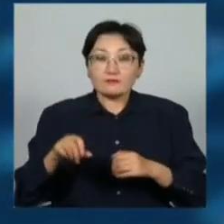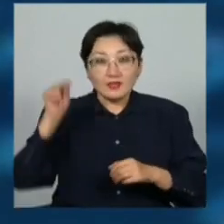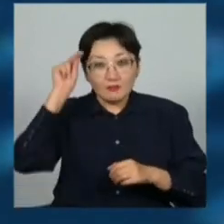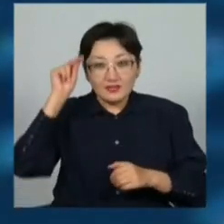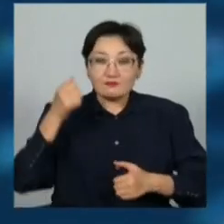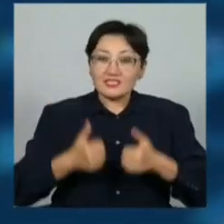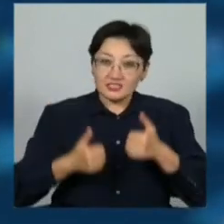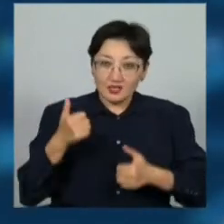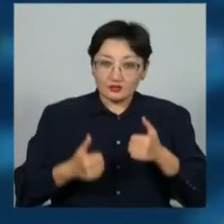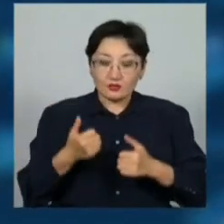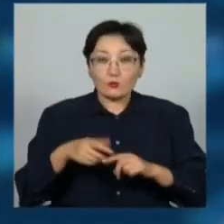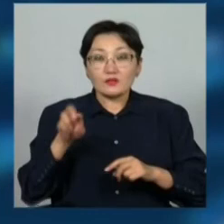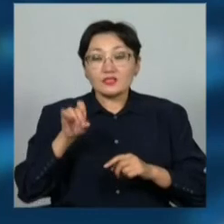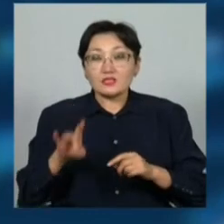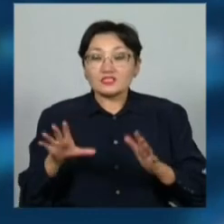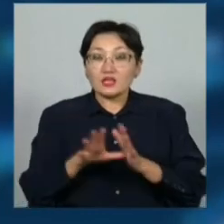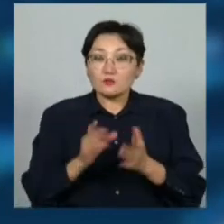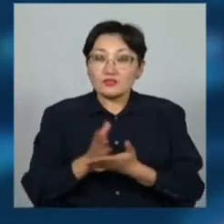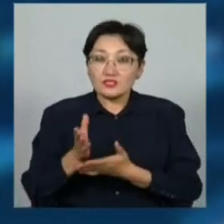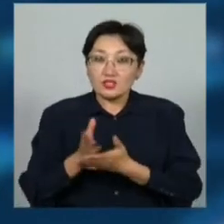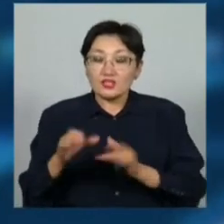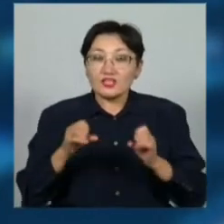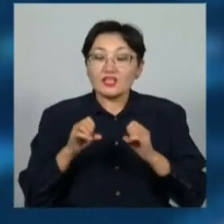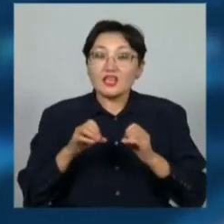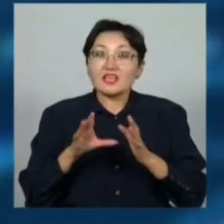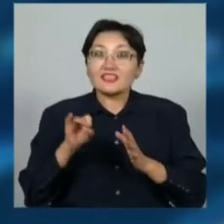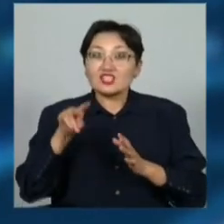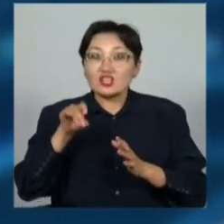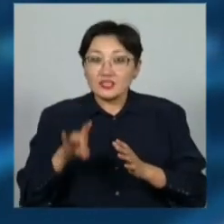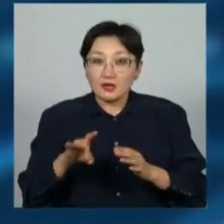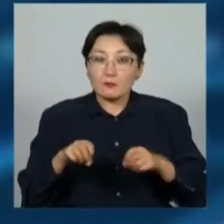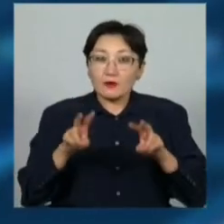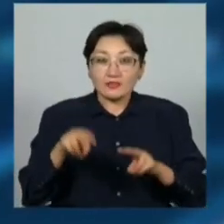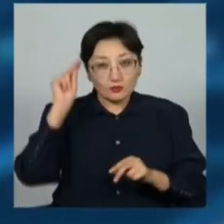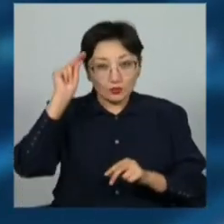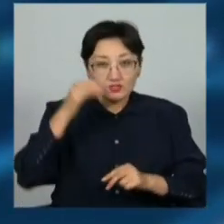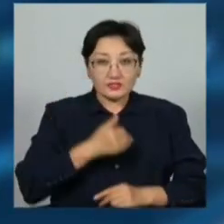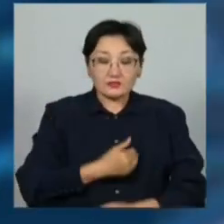бәсекесі деген еді. Негізінде Данияр энергетика саласында инженер мамандығын меңгергісі келеді екен.